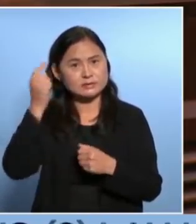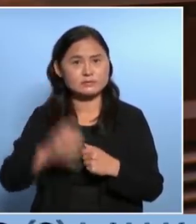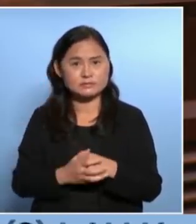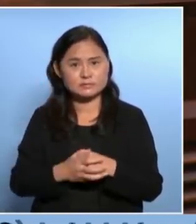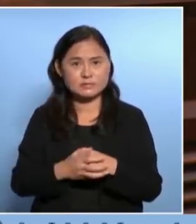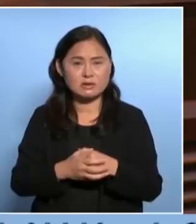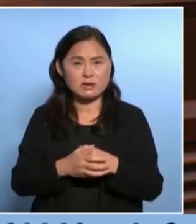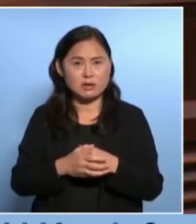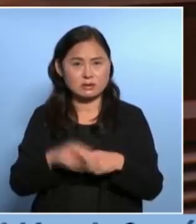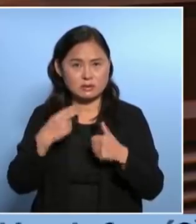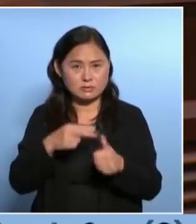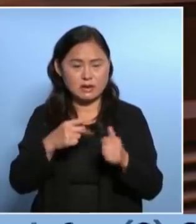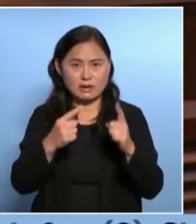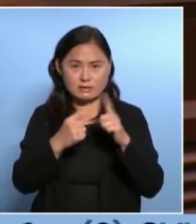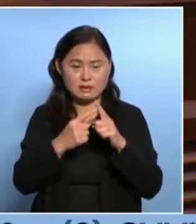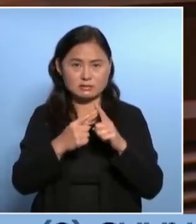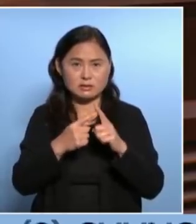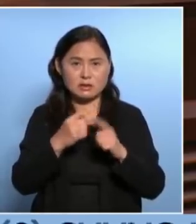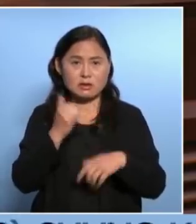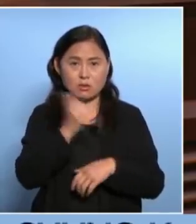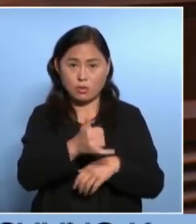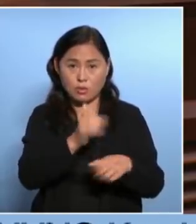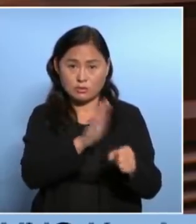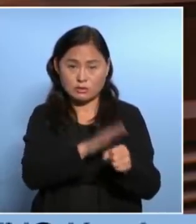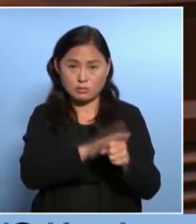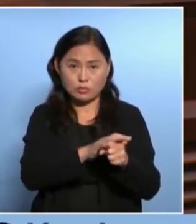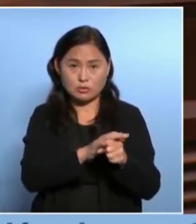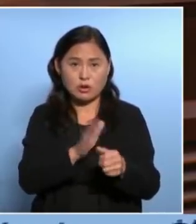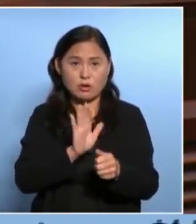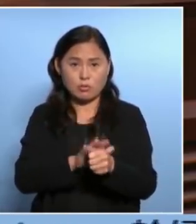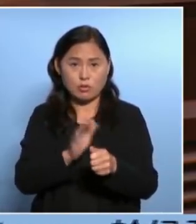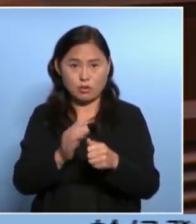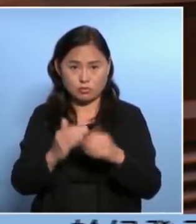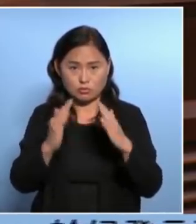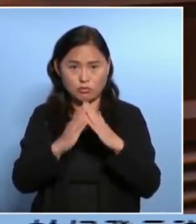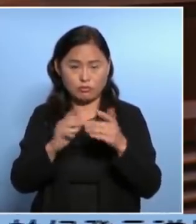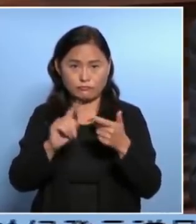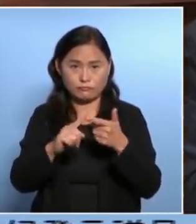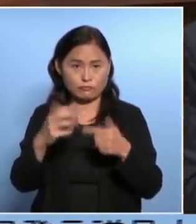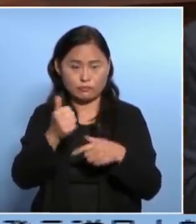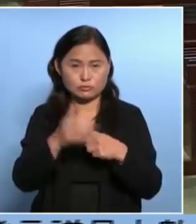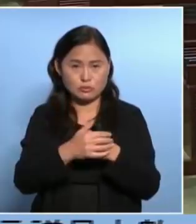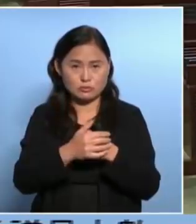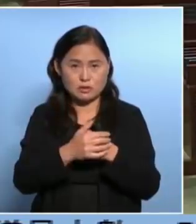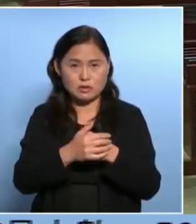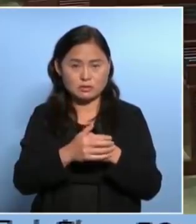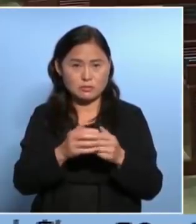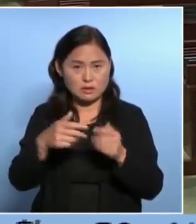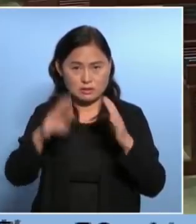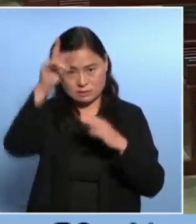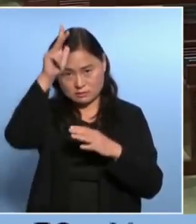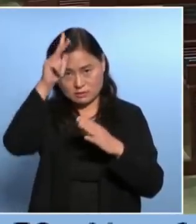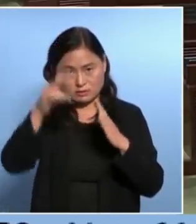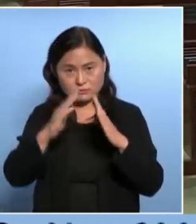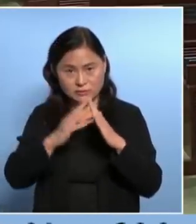經係派咗人去日本由保安局副局長同埋入境處處長咧係親身處理嘅。我哋亦都剛才